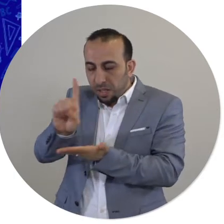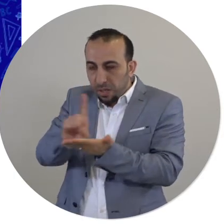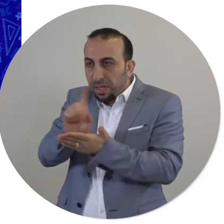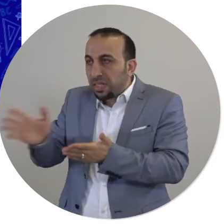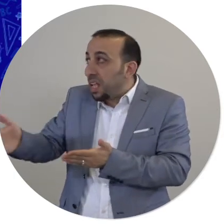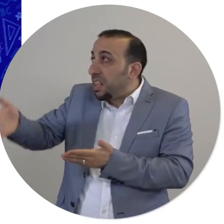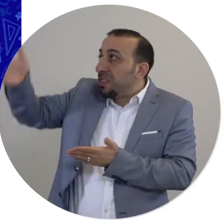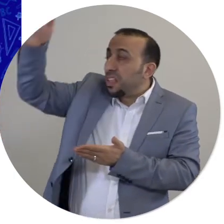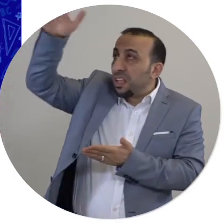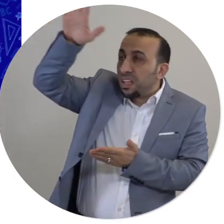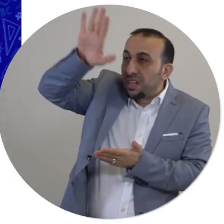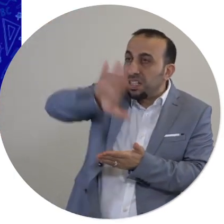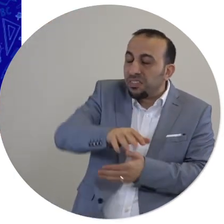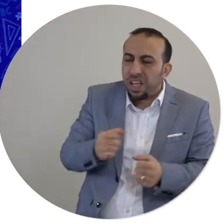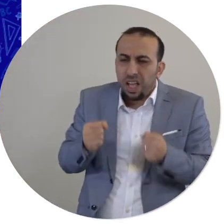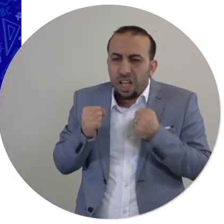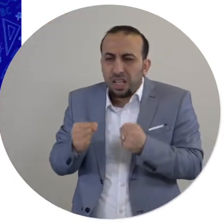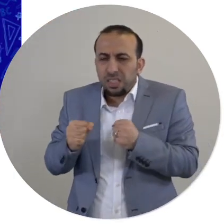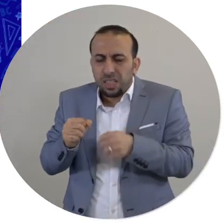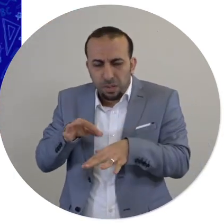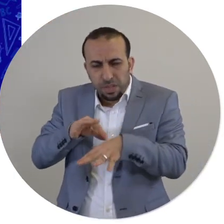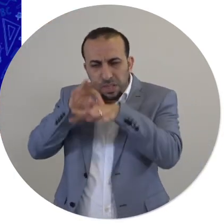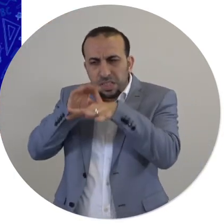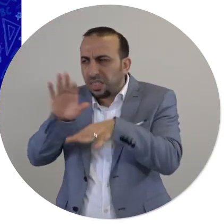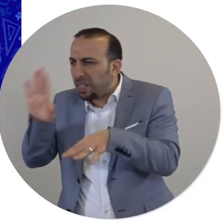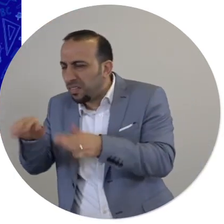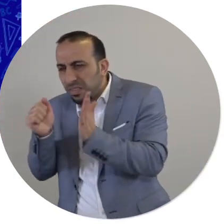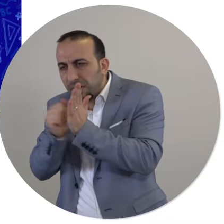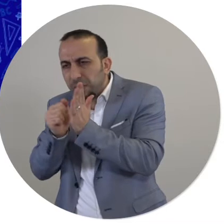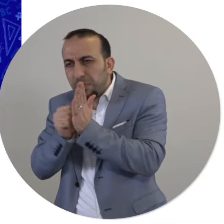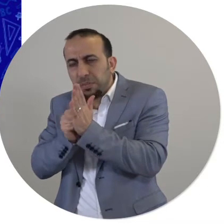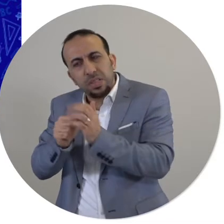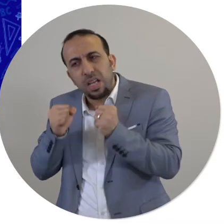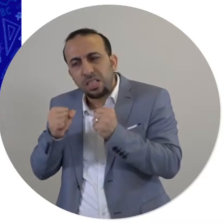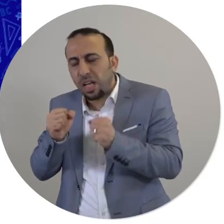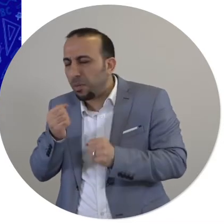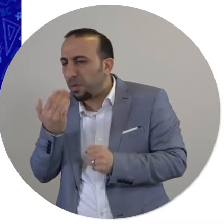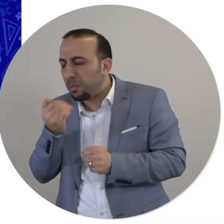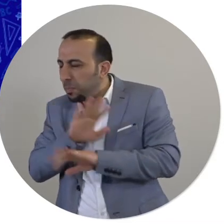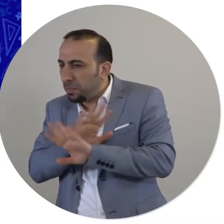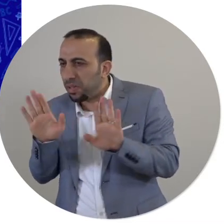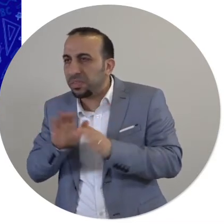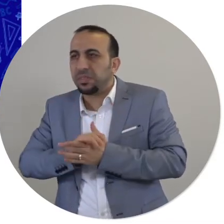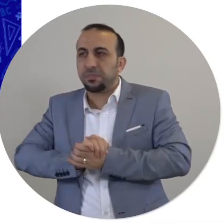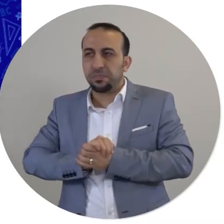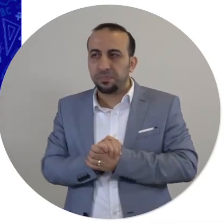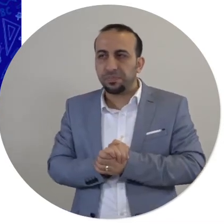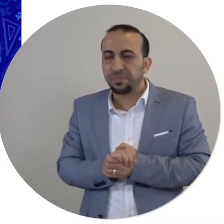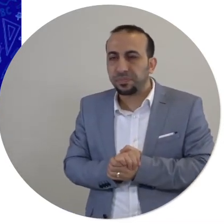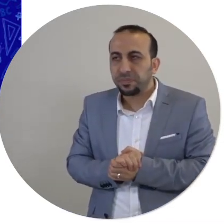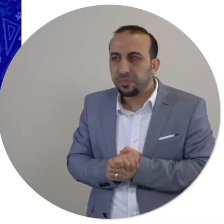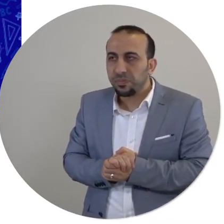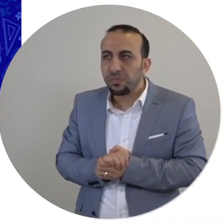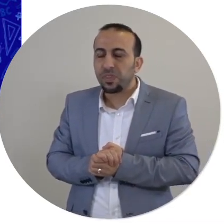أثبتنا صحة العبارة بأن تحكم التضاريس والمناخ في توزيع السكان. طيب، هل هناك